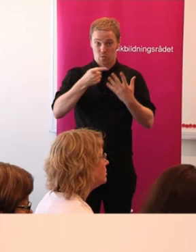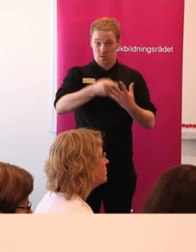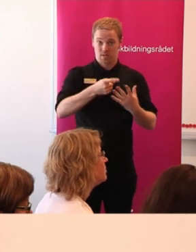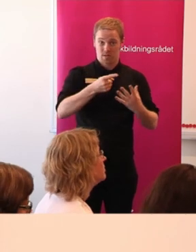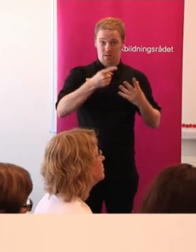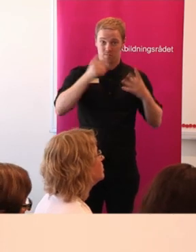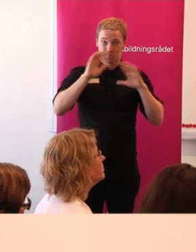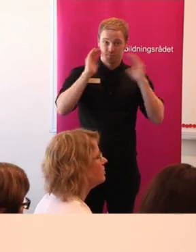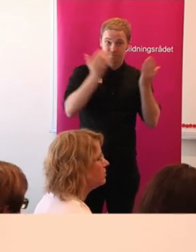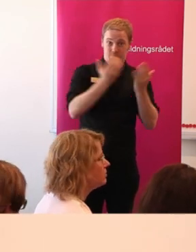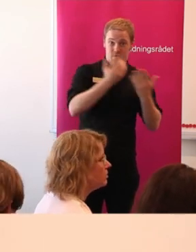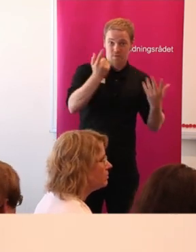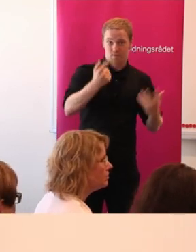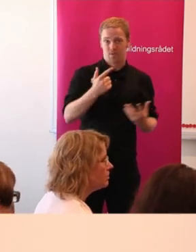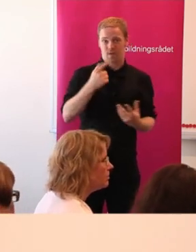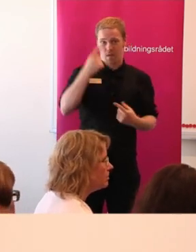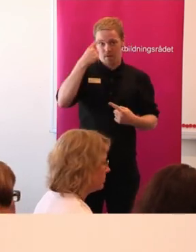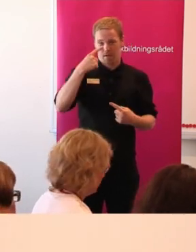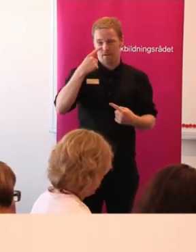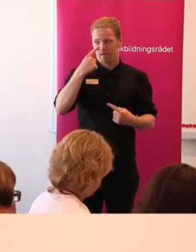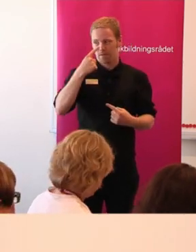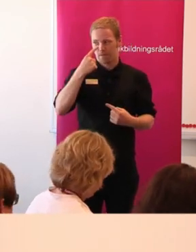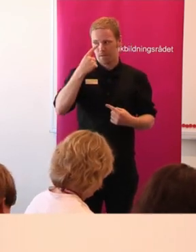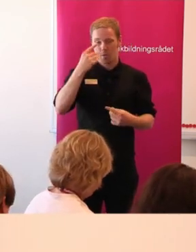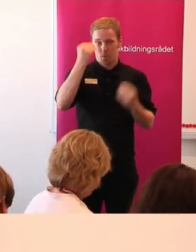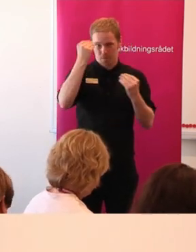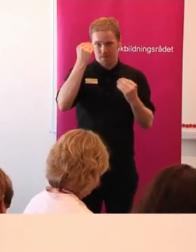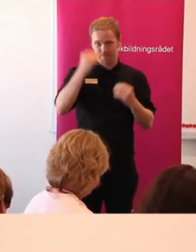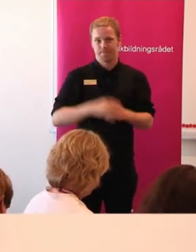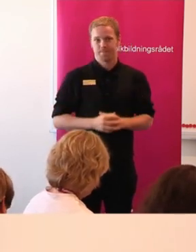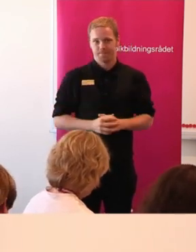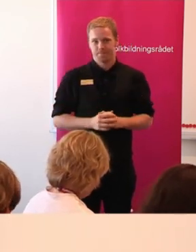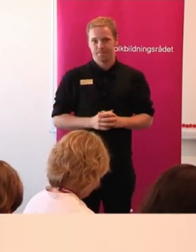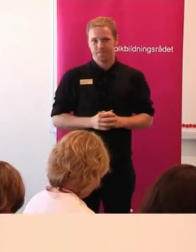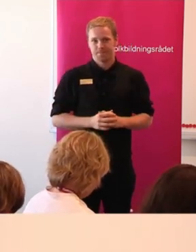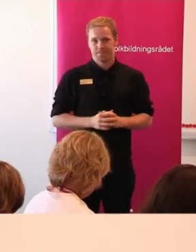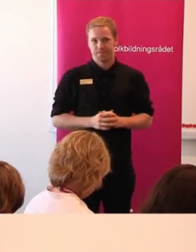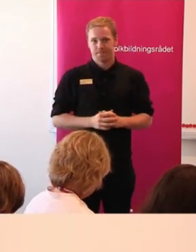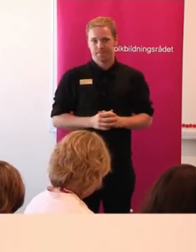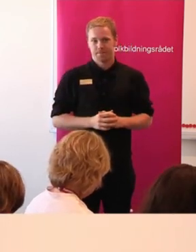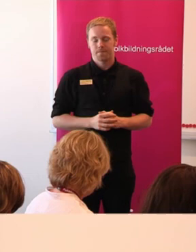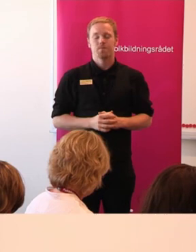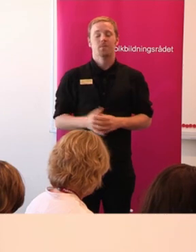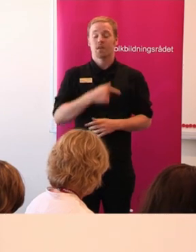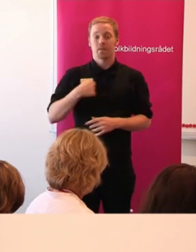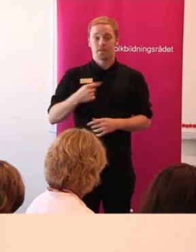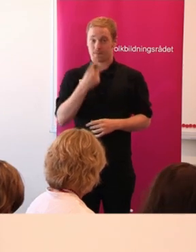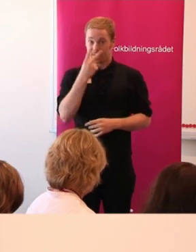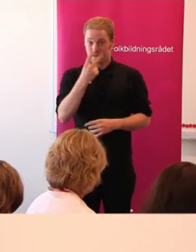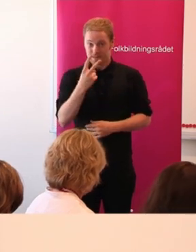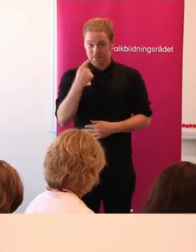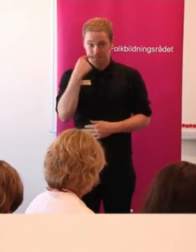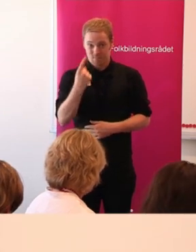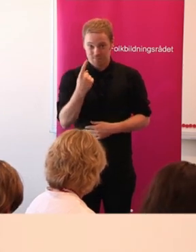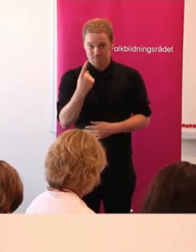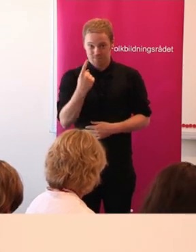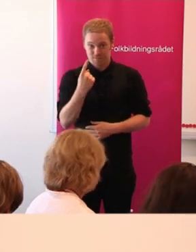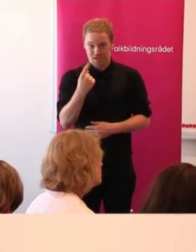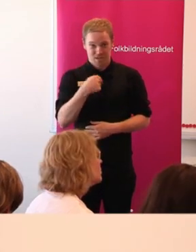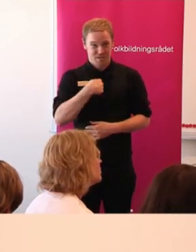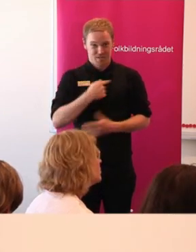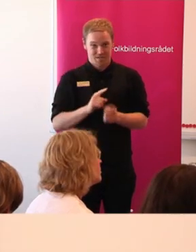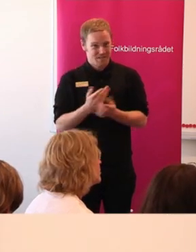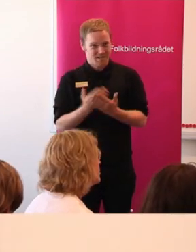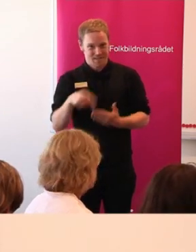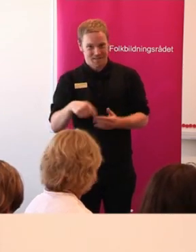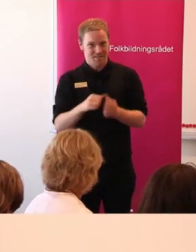det, då kan ni fortsätta. Då är inte jag här tyvärr. Men ni ses och har ett fantastiskt samtal om det. Jag tänkte jag